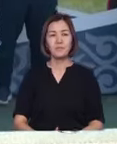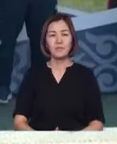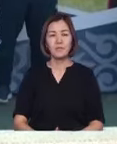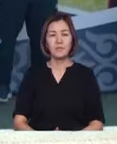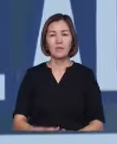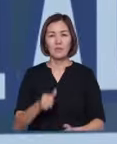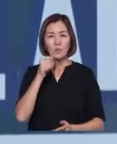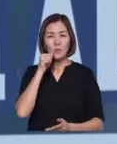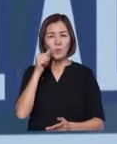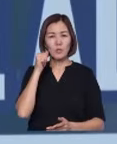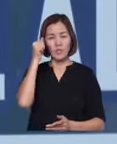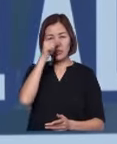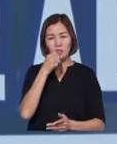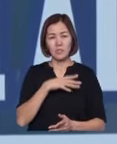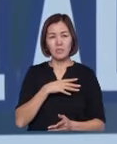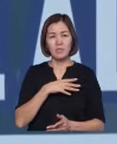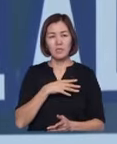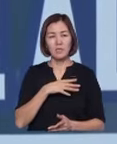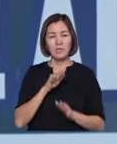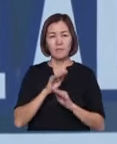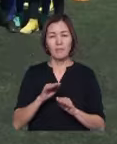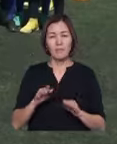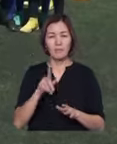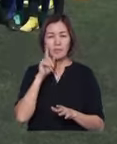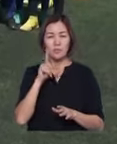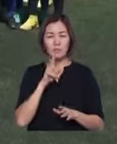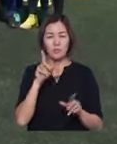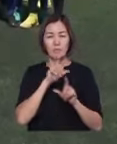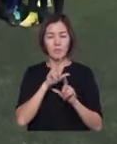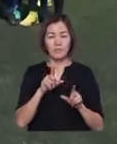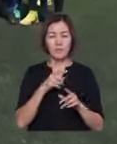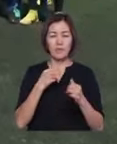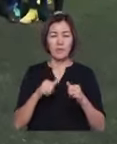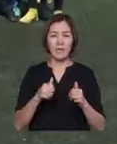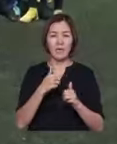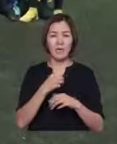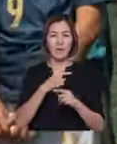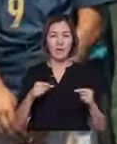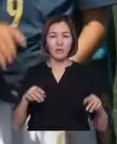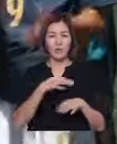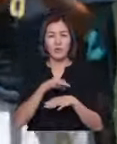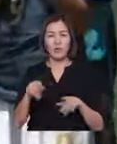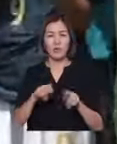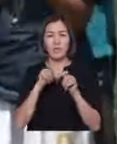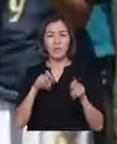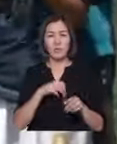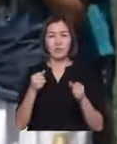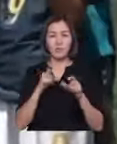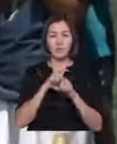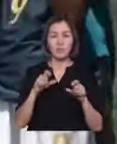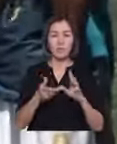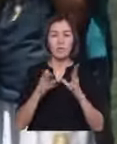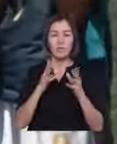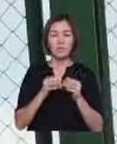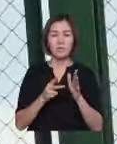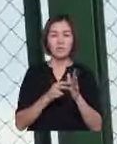Өткен жылы футболдан мамандандырылған балалар мен жас өспірімдер мектебі өңірдің әр ауданында ашылған. Қазір облыстағы сол спорт мекемелерінде жалпы